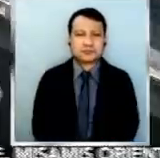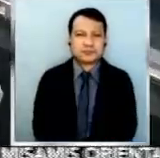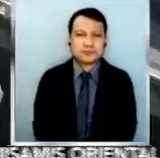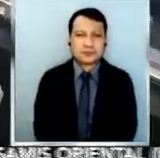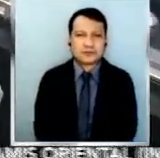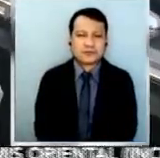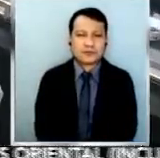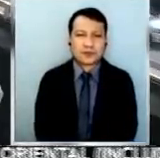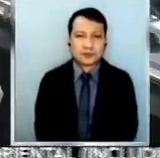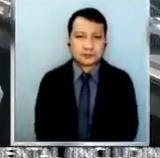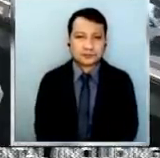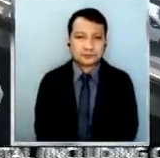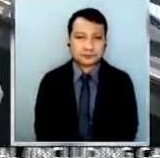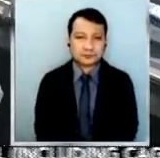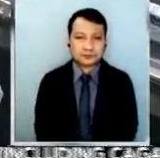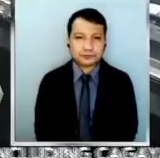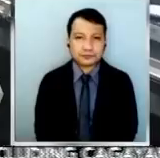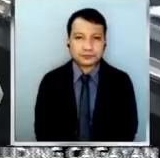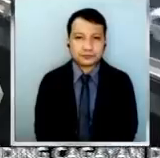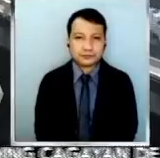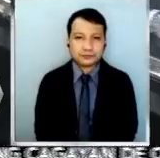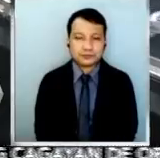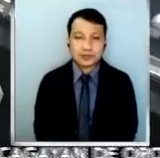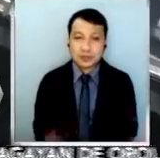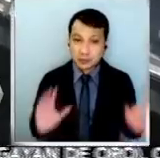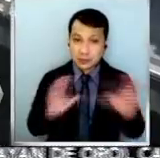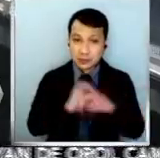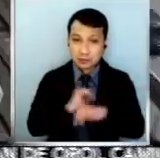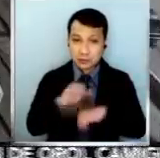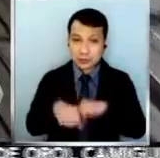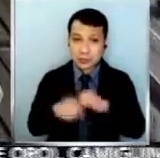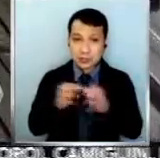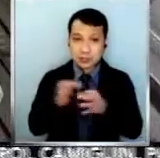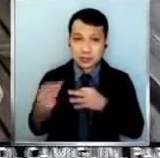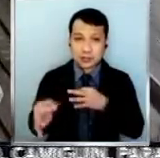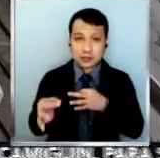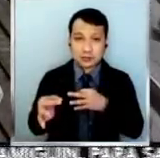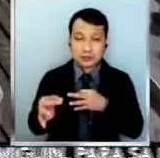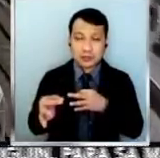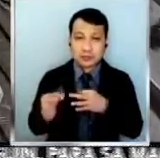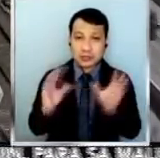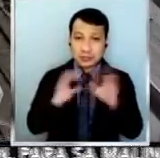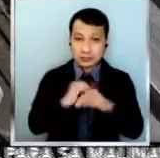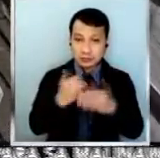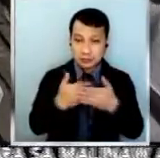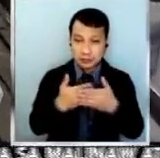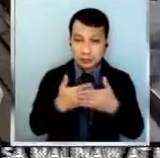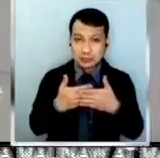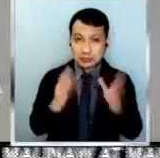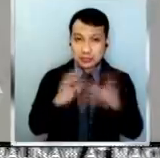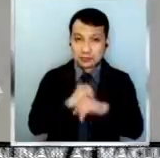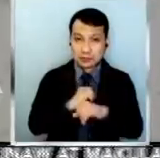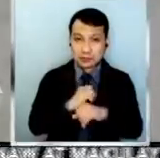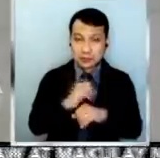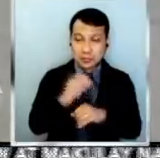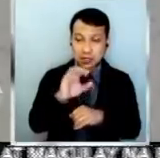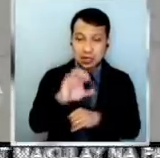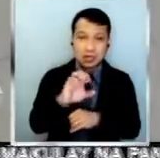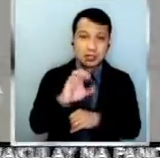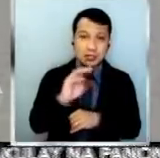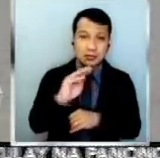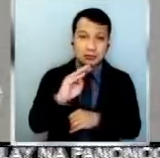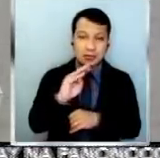Magtatapos na ang Extended Modified Enhanced Community Quarantine o MECQ sa Metro Manila at ibang lugar sa September 7, pero hindi